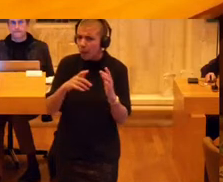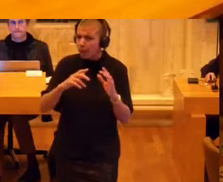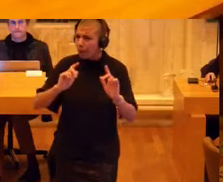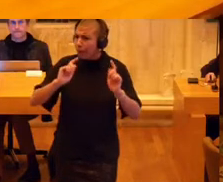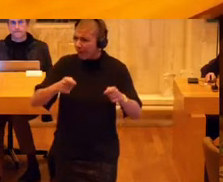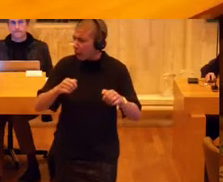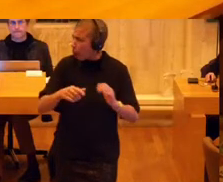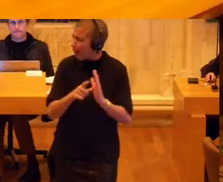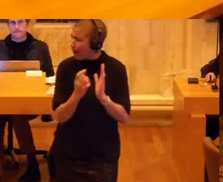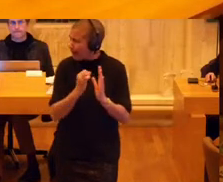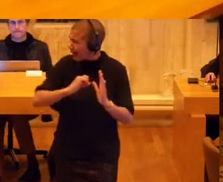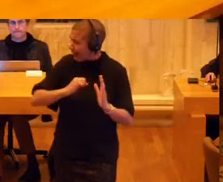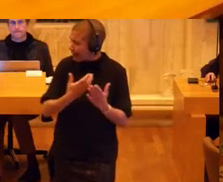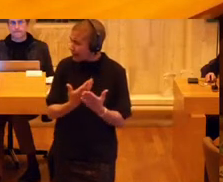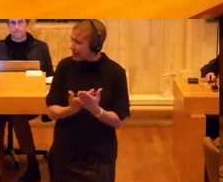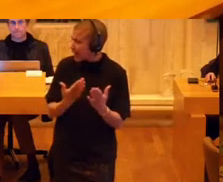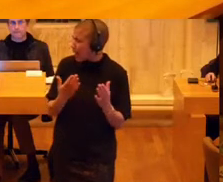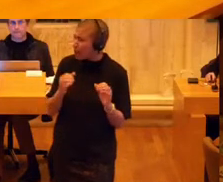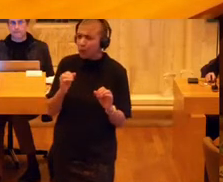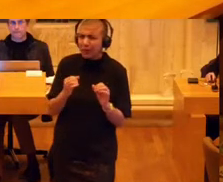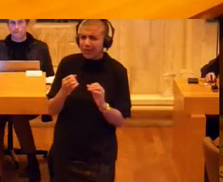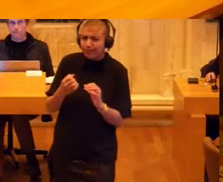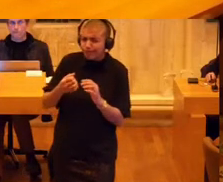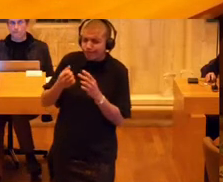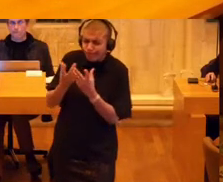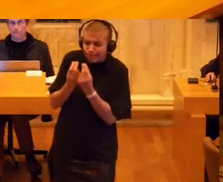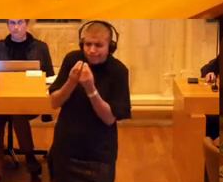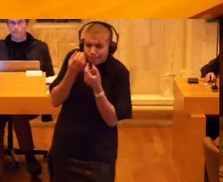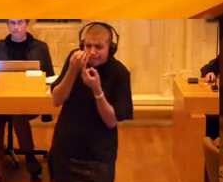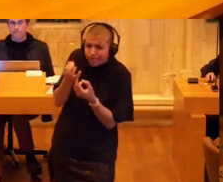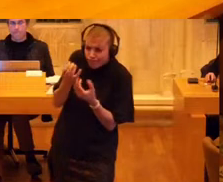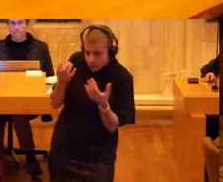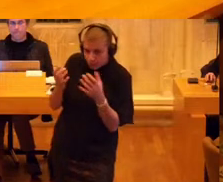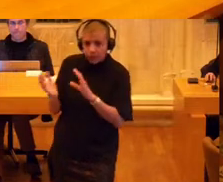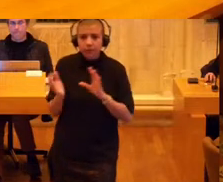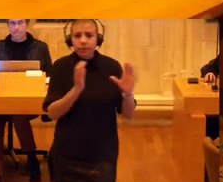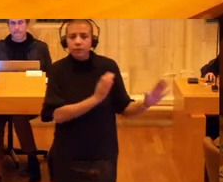nous regrettons qu'il n'y ait pas de positionnement fort concernant la publicité numérique,